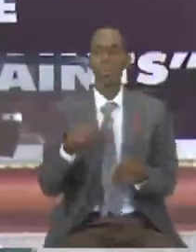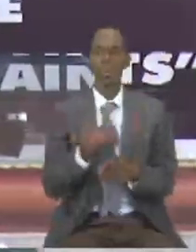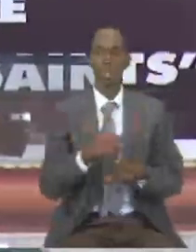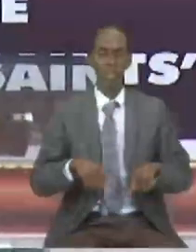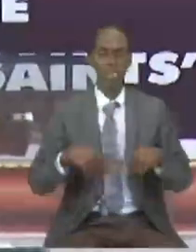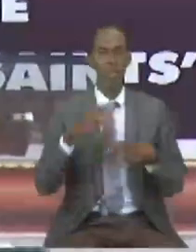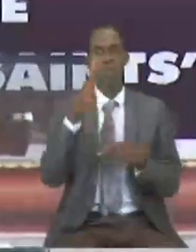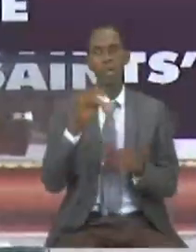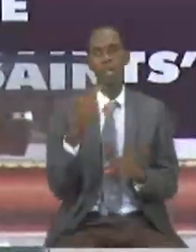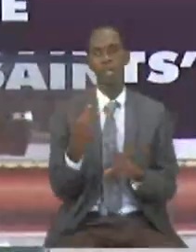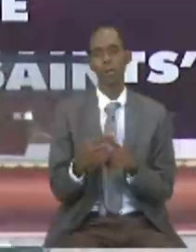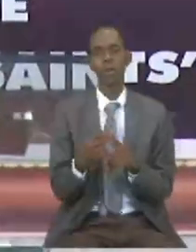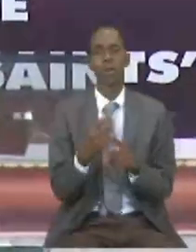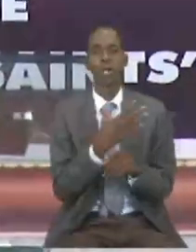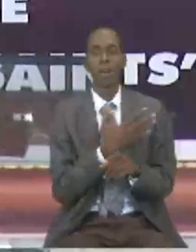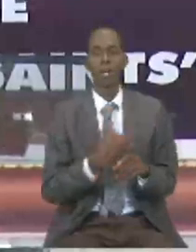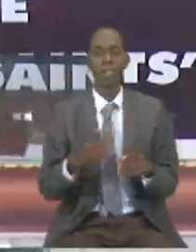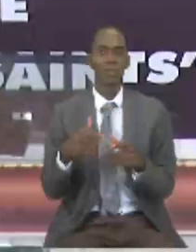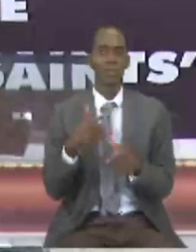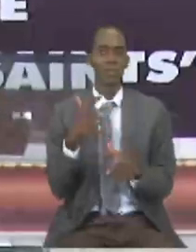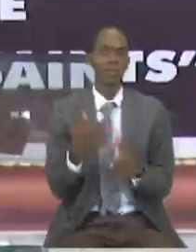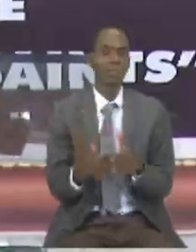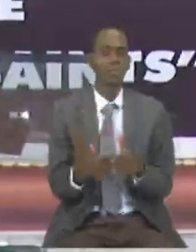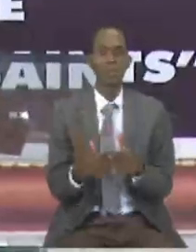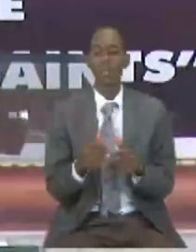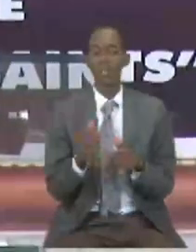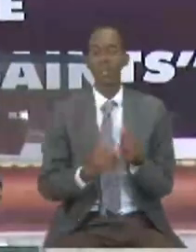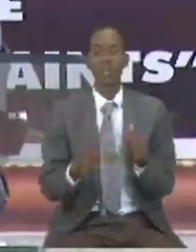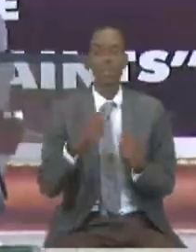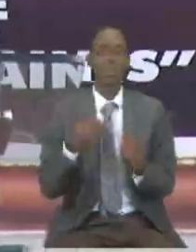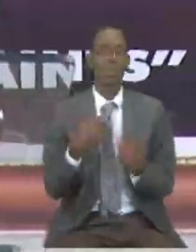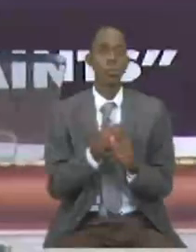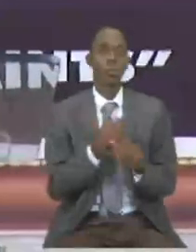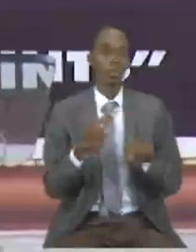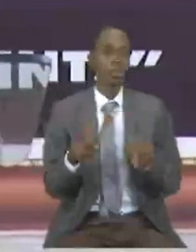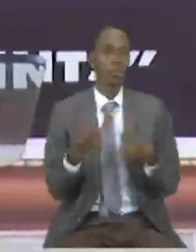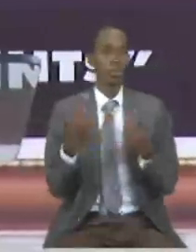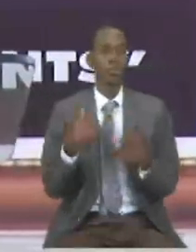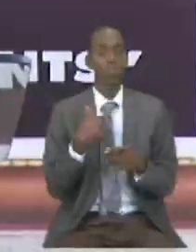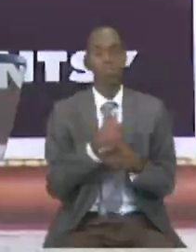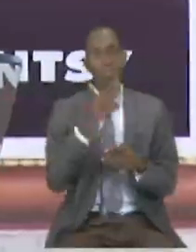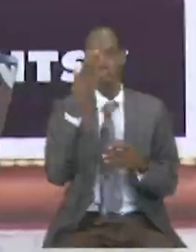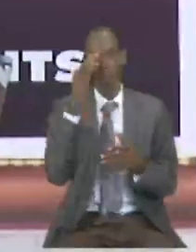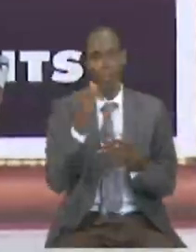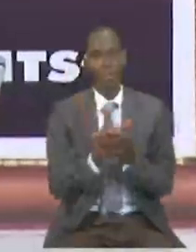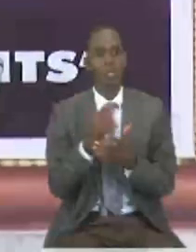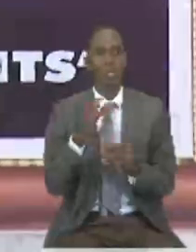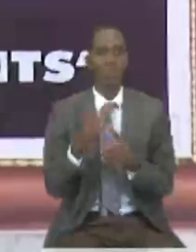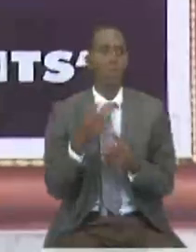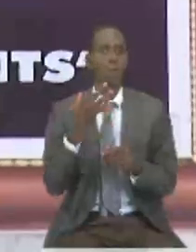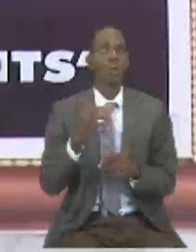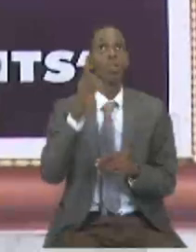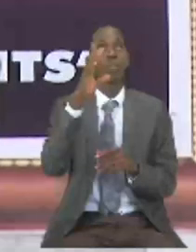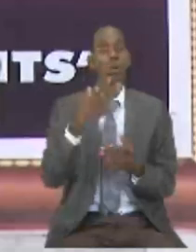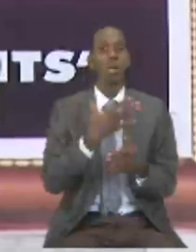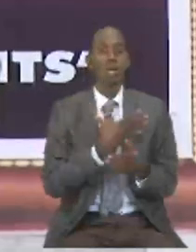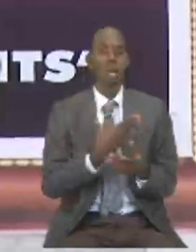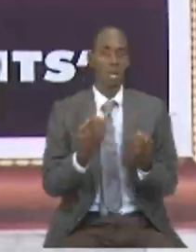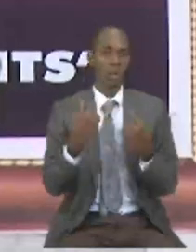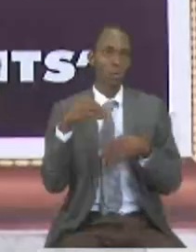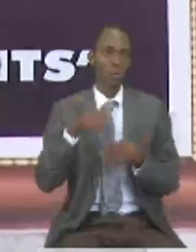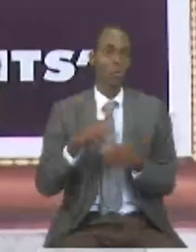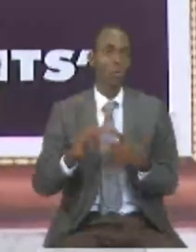nous vivons selon la parole. Et puis, au bureau ou qu'on soit à l'atelier, on sait que la parole de Dieu est entrée